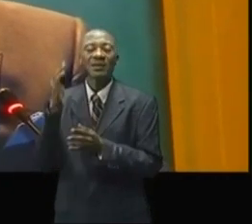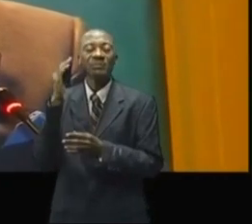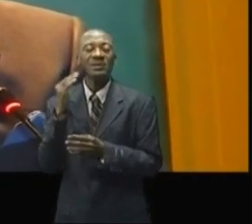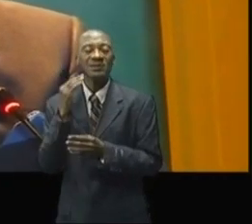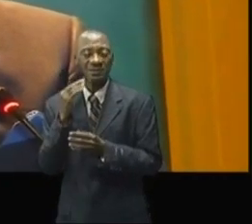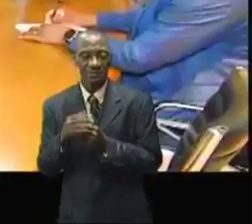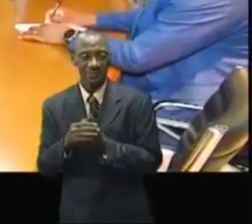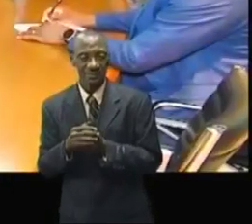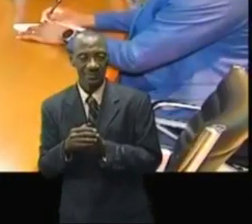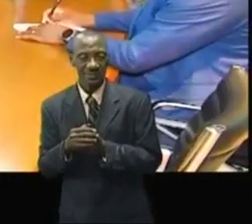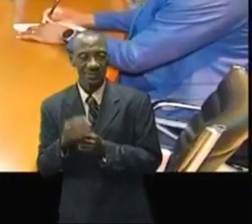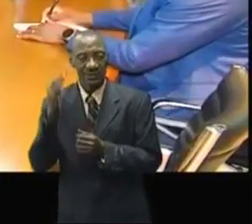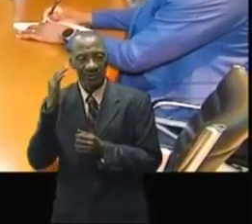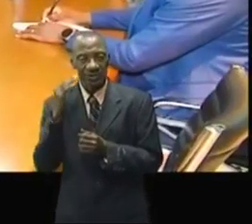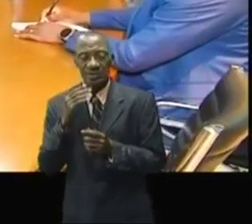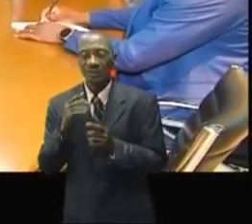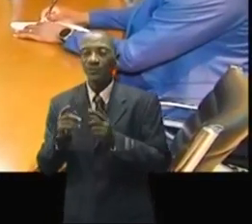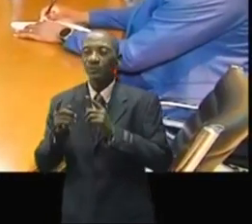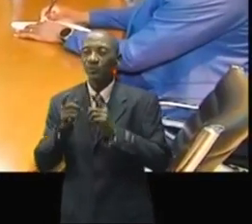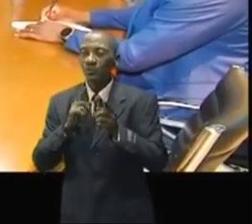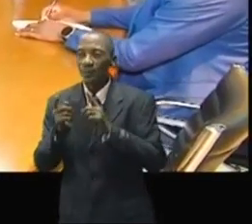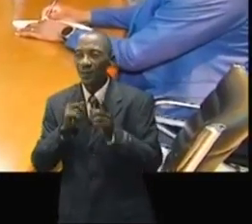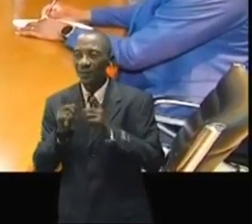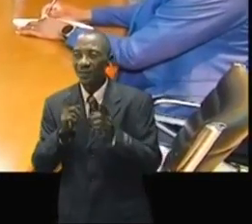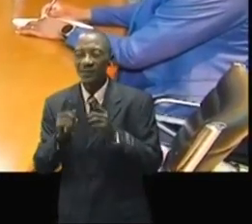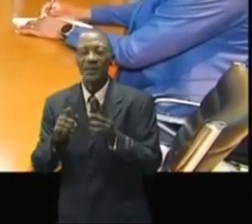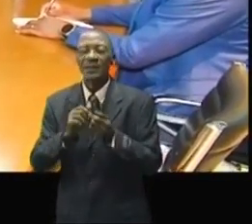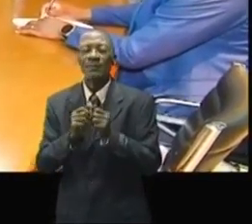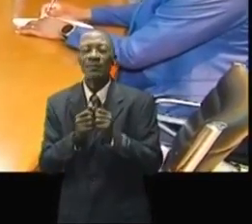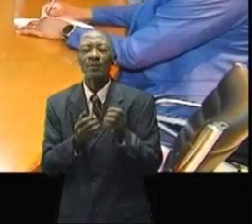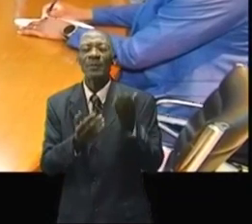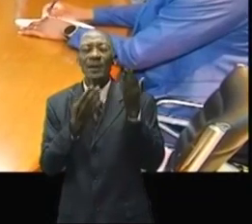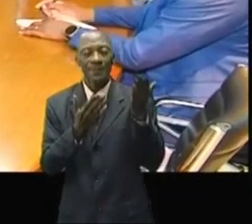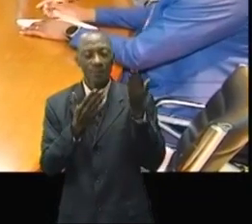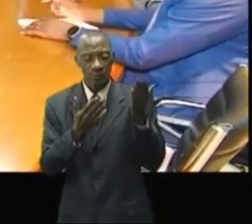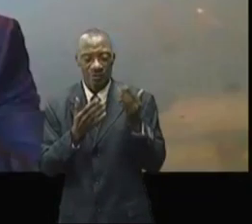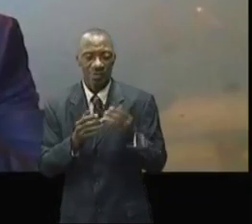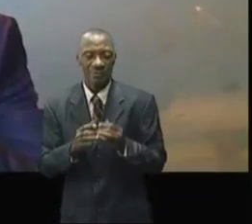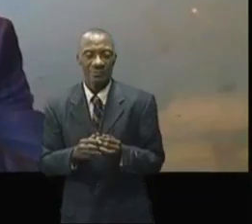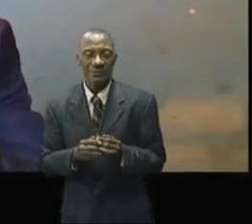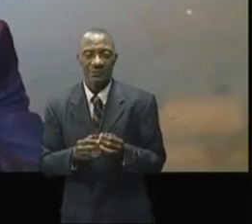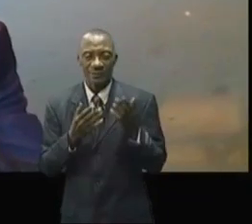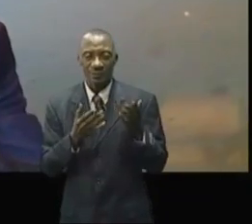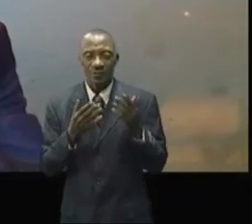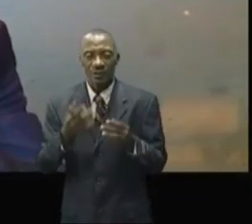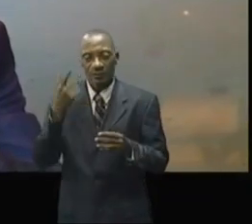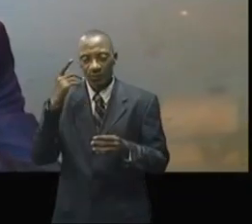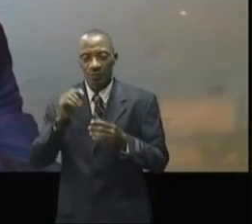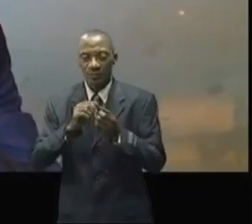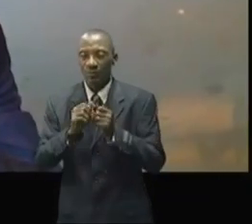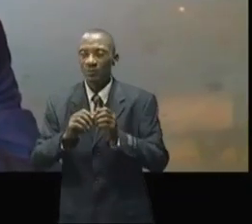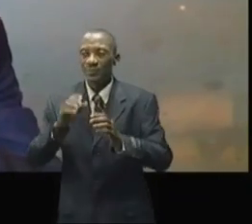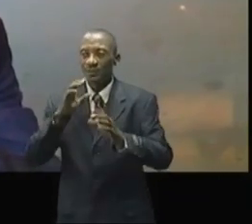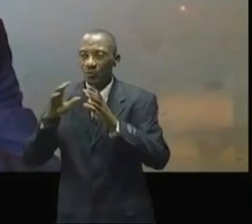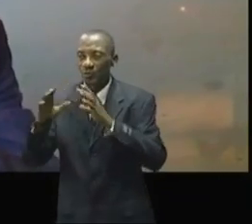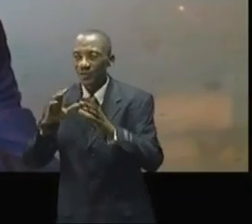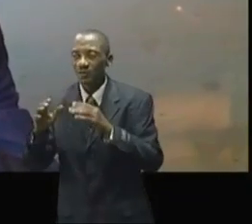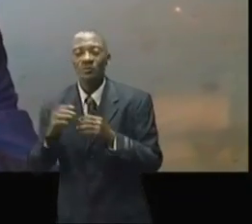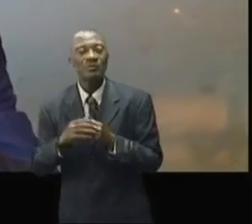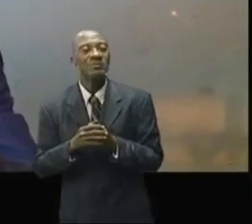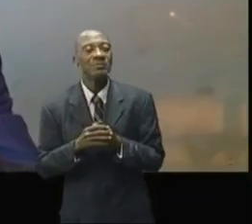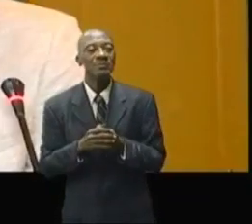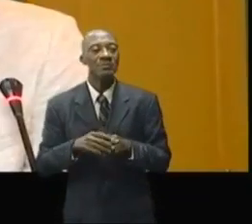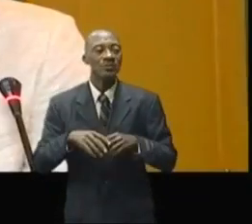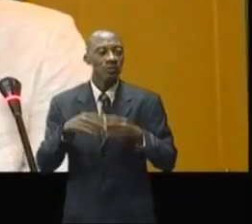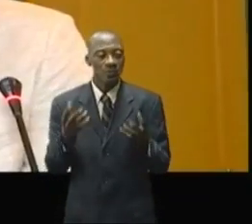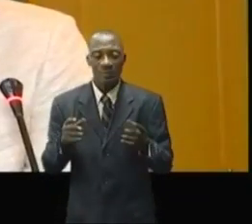Kibasa Maliba, a eu avec une délégation de RTL Afrique, conduite par les directeurs des affaires réglementaires de RTL RDC.